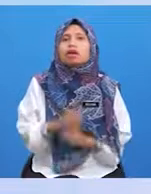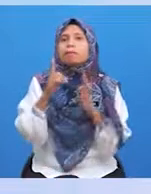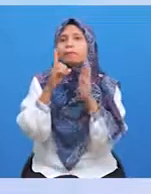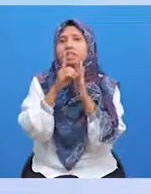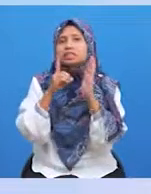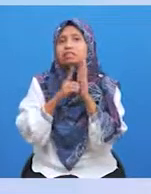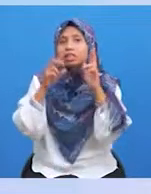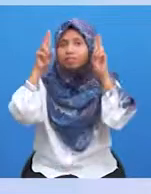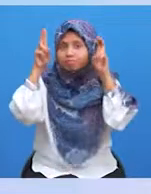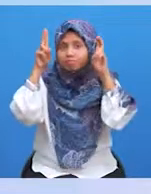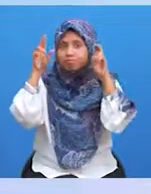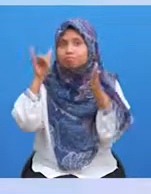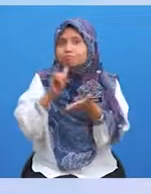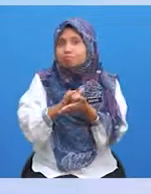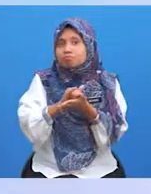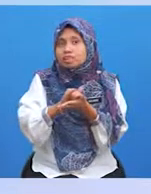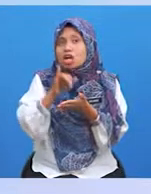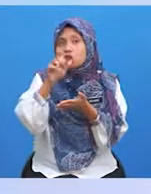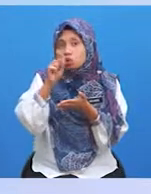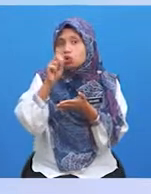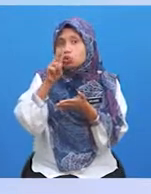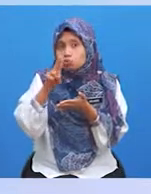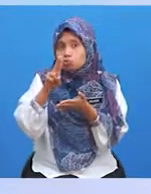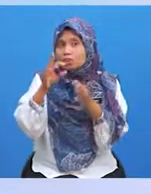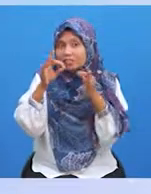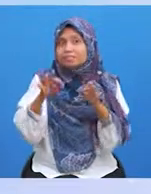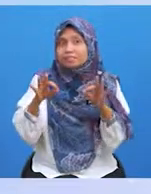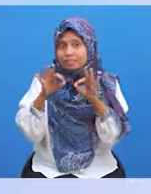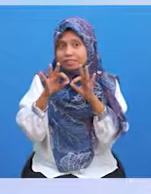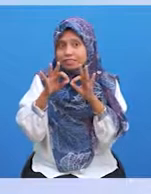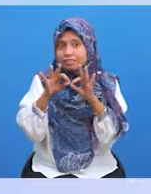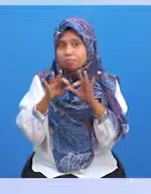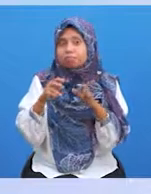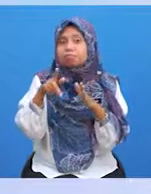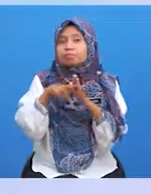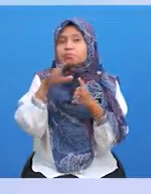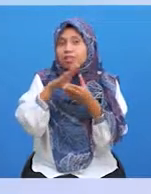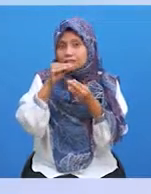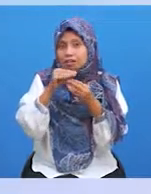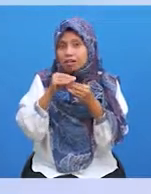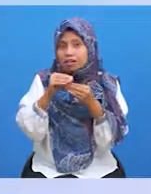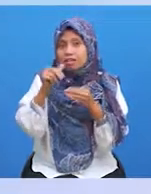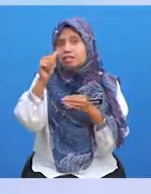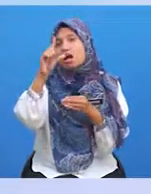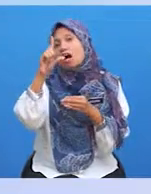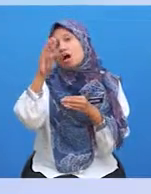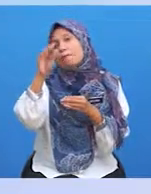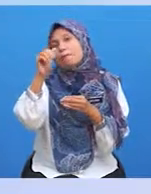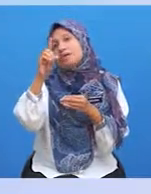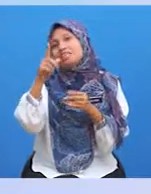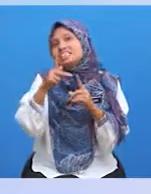Berdasarkan tajuk ini, isunya ialah pengajaran dan pembelajaran abad